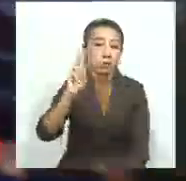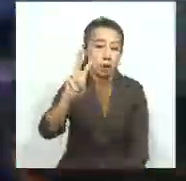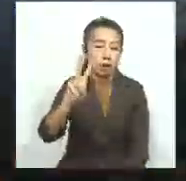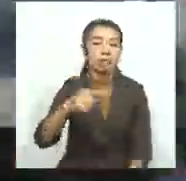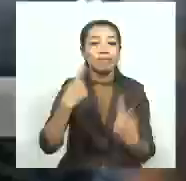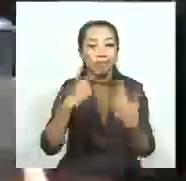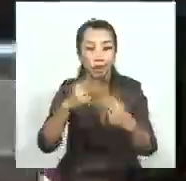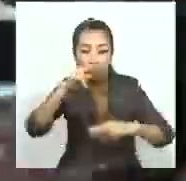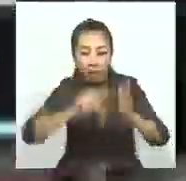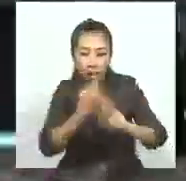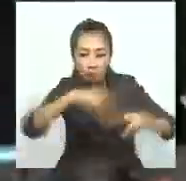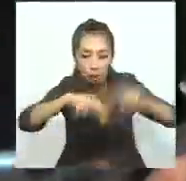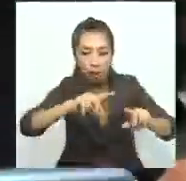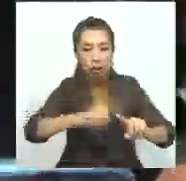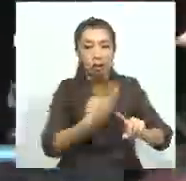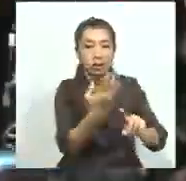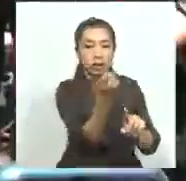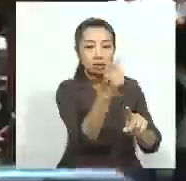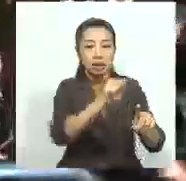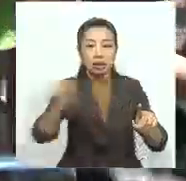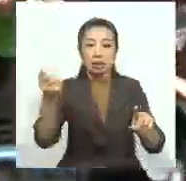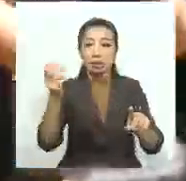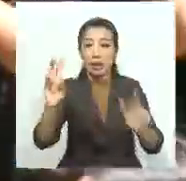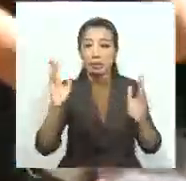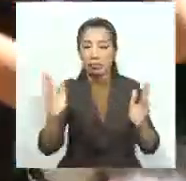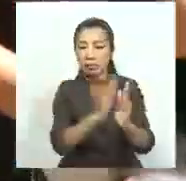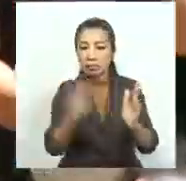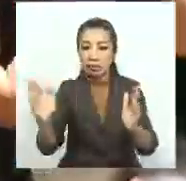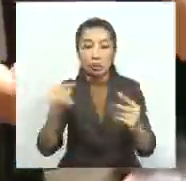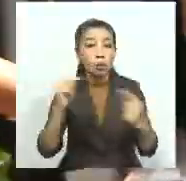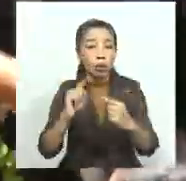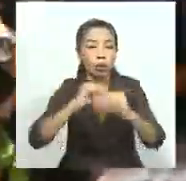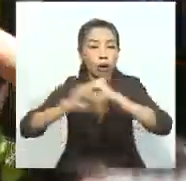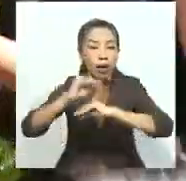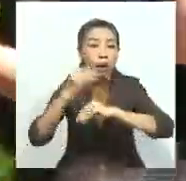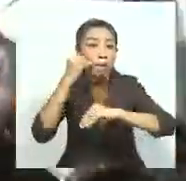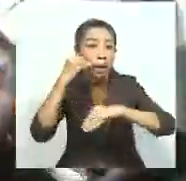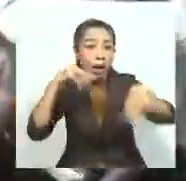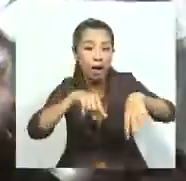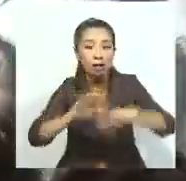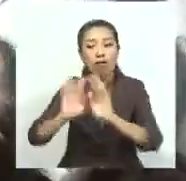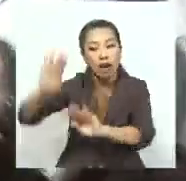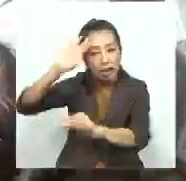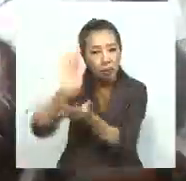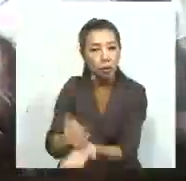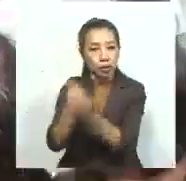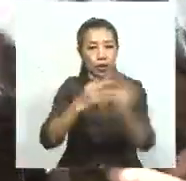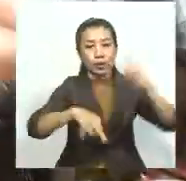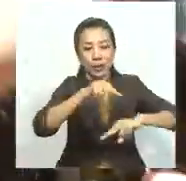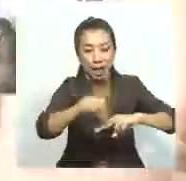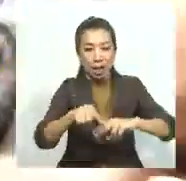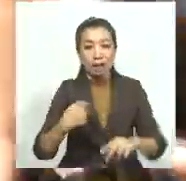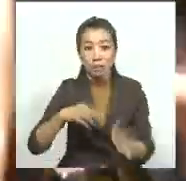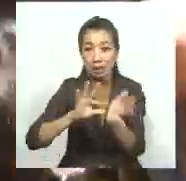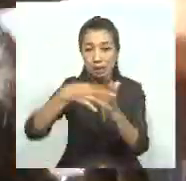2562ค่ะระหว่างวันที่11ถึง17เมษายนนี้หรือที่เรารู้จักกันดีโครงการฝากบ้านไว้กับตำรวจพร้อมกับแจ